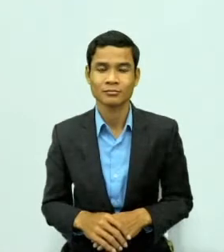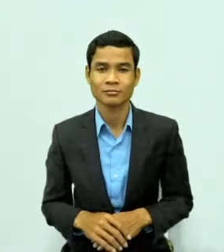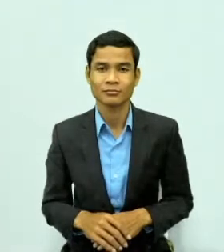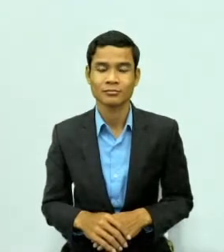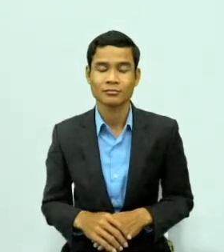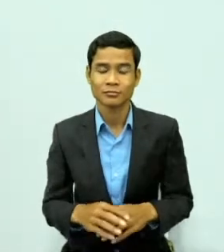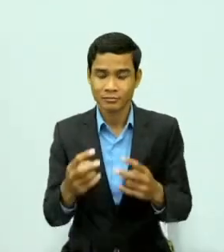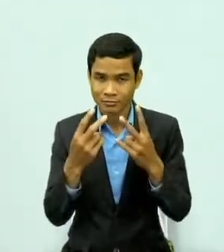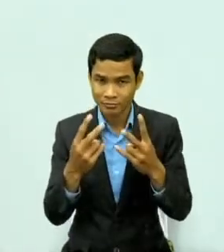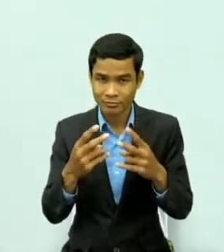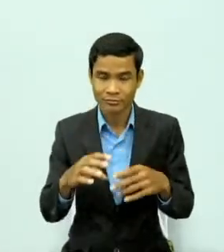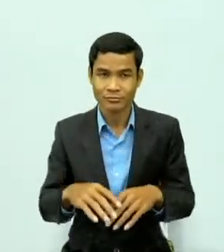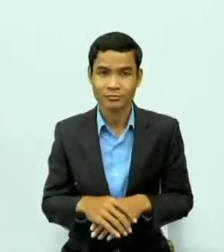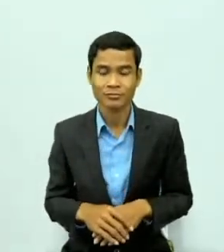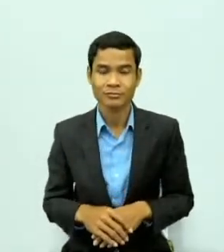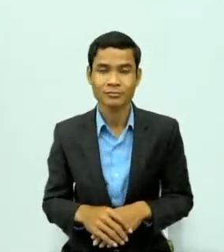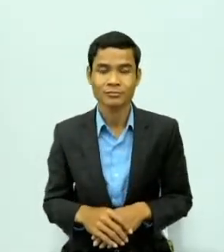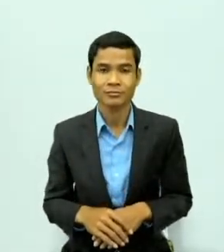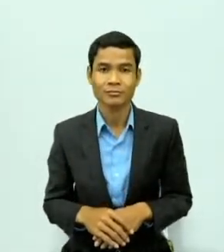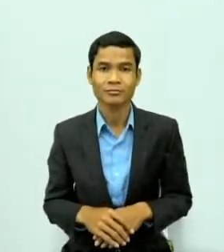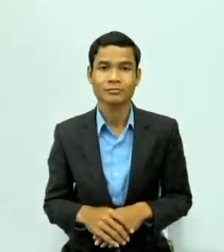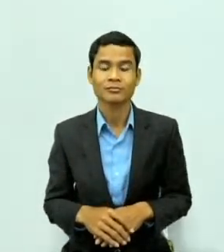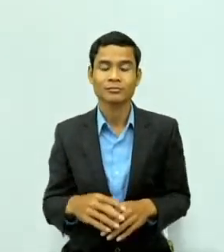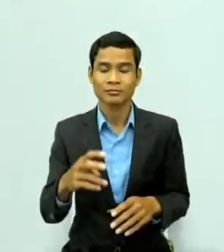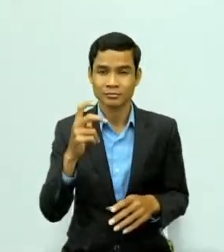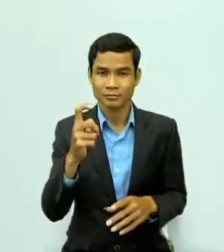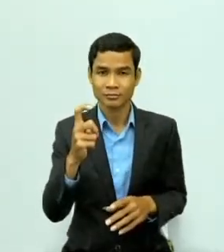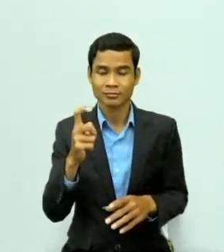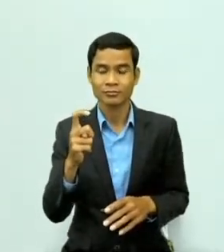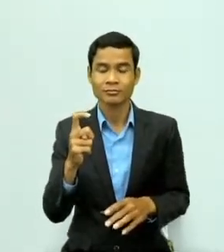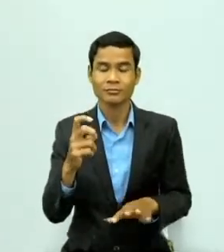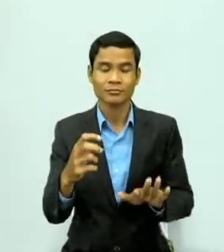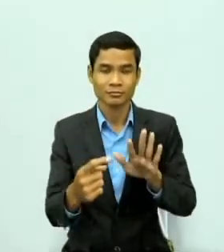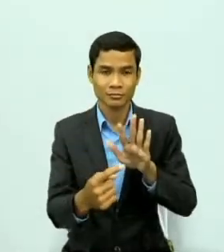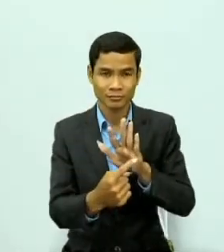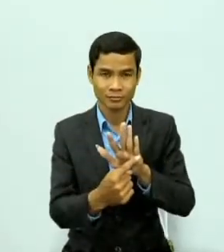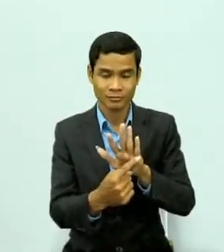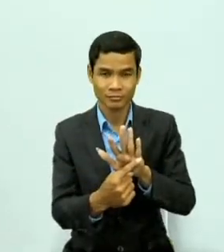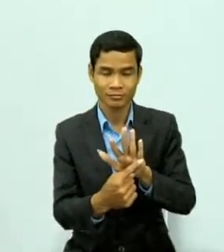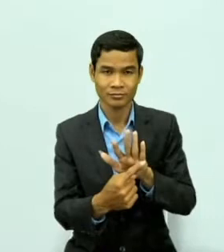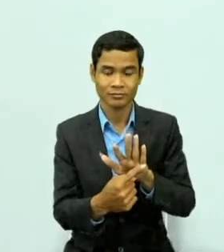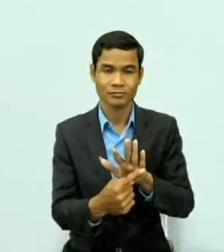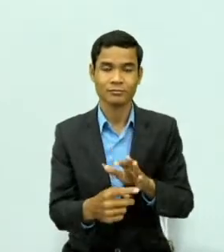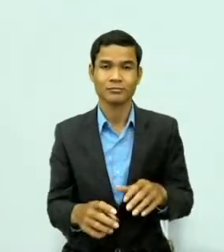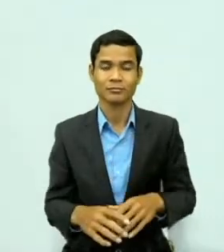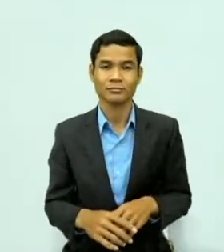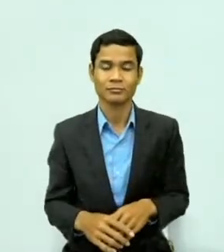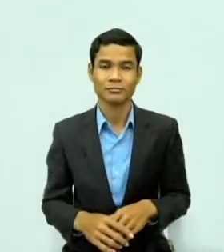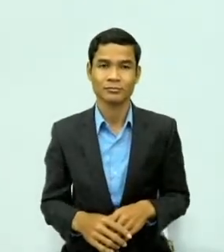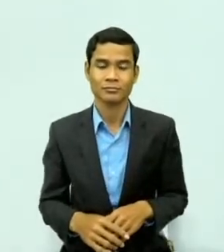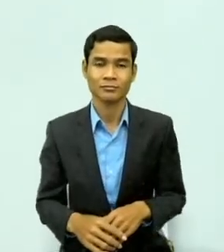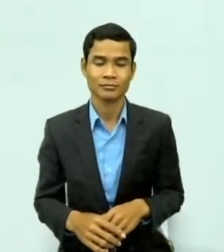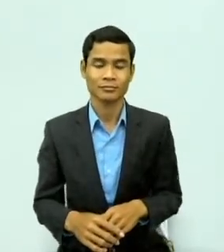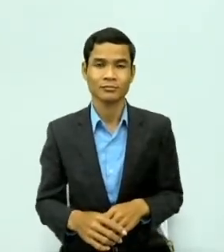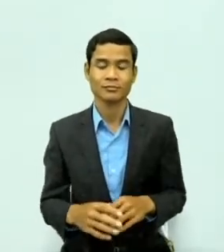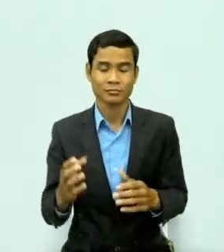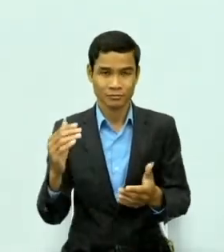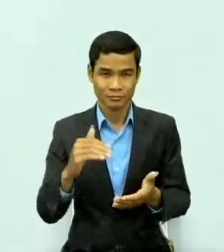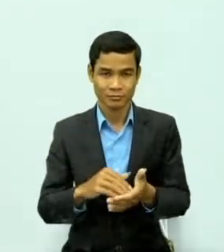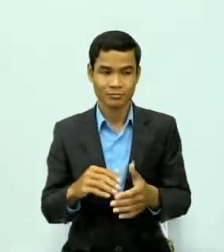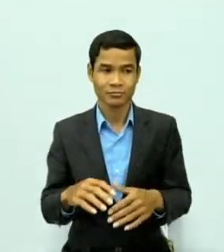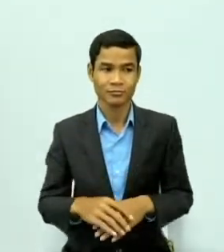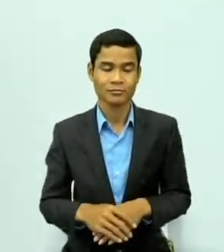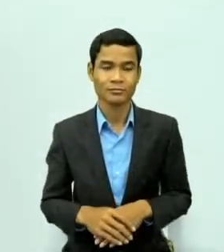ចាទៀងផ្ទាត់ខអឺខចាម្ដងទៀត